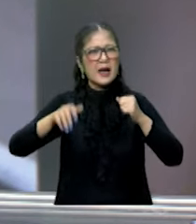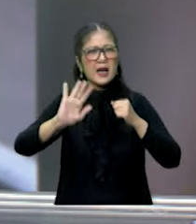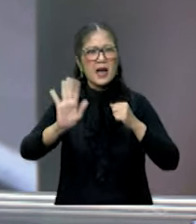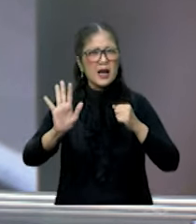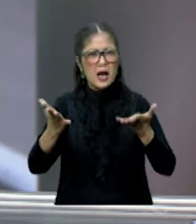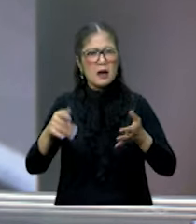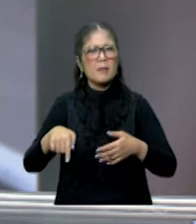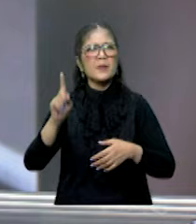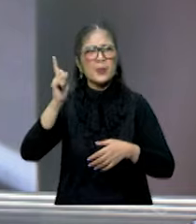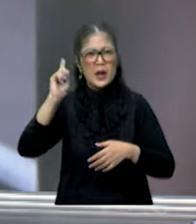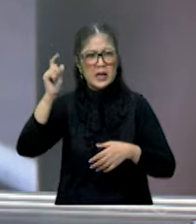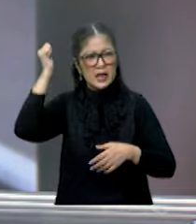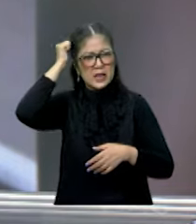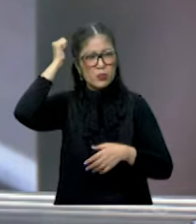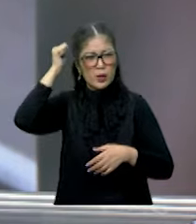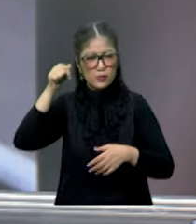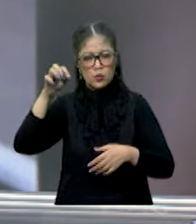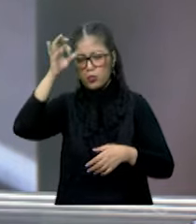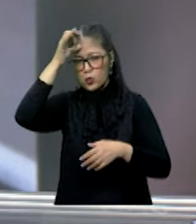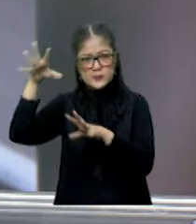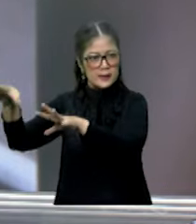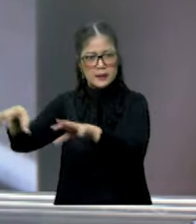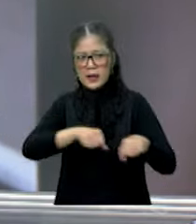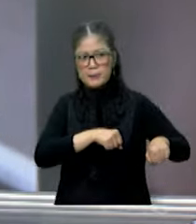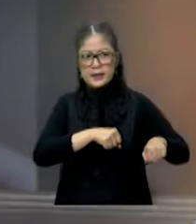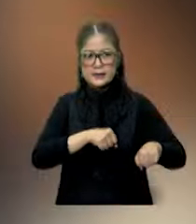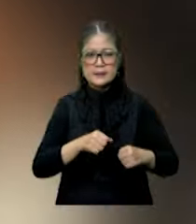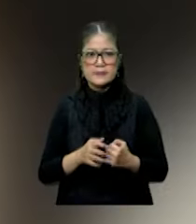membahayakan emak-emak pengendara motor tersebut diamankan polisi.